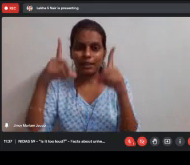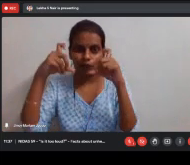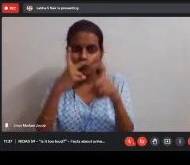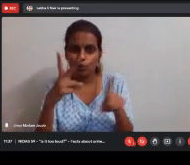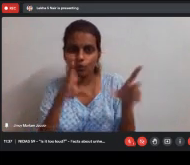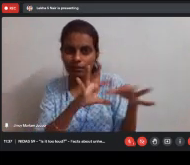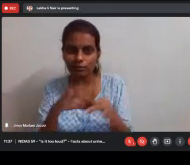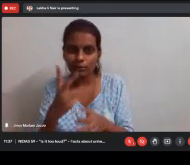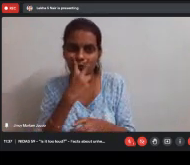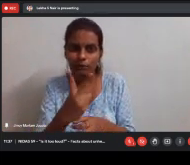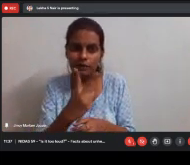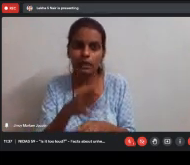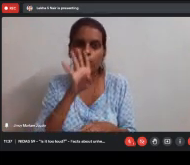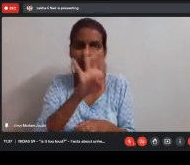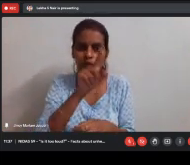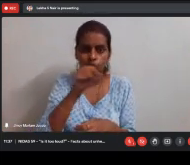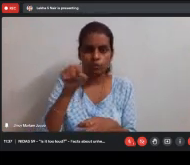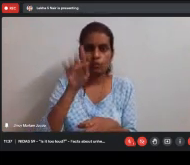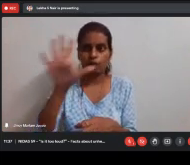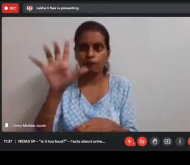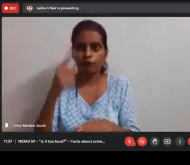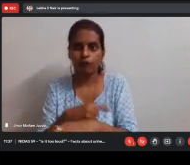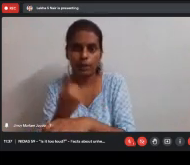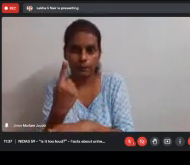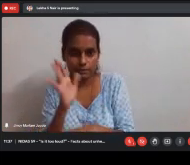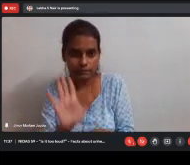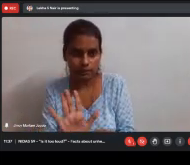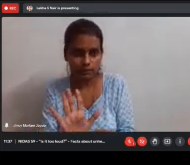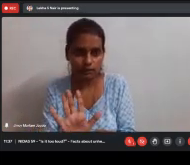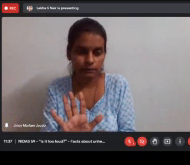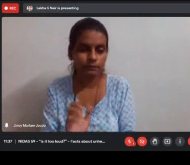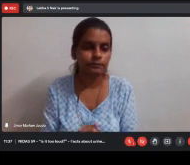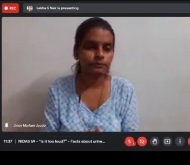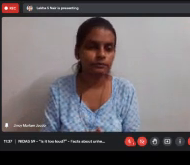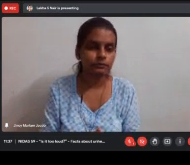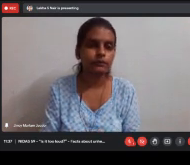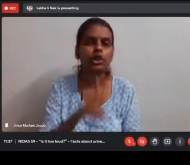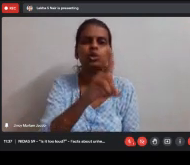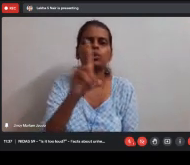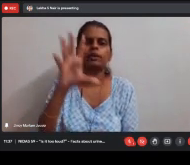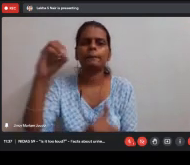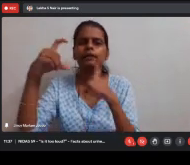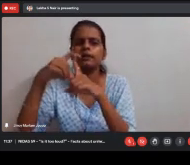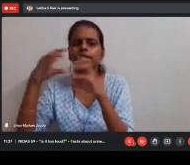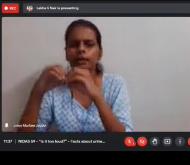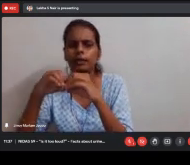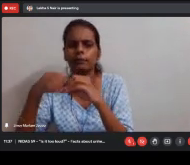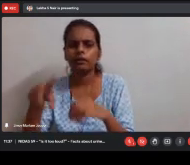100 മുതൽ 112 വരെ ഡെസിബൽസ് ആണ് കിട്ടുന്നത്. അതായത് മാക്സിമം വോളിയത്തിലിട്ട് കേൾക്കുമ്പോൾ. അപ്പോ നമ്മളുടെ ഈ